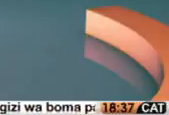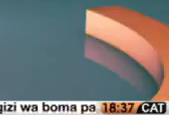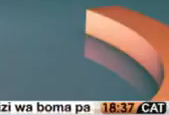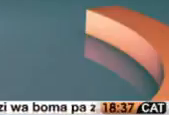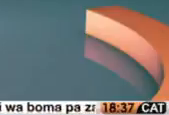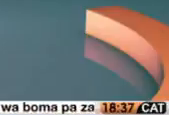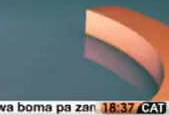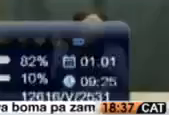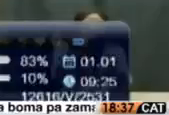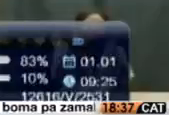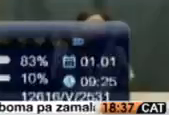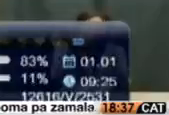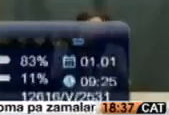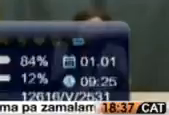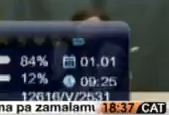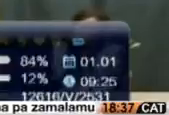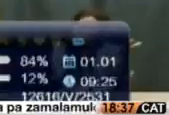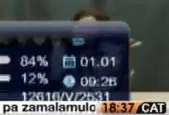ndiwo